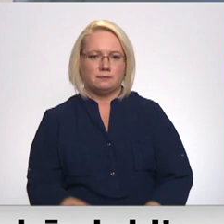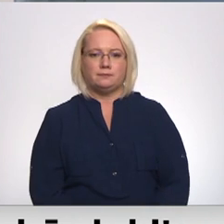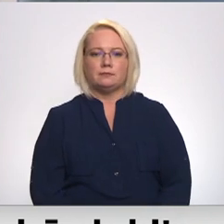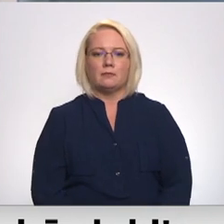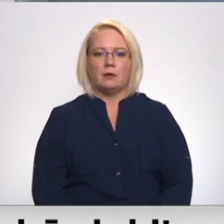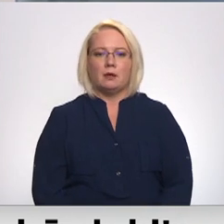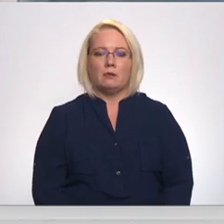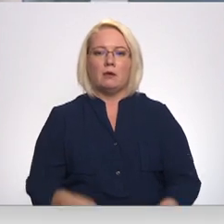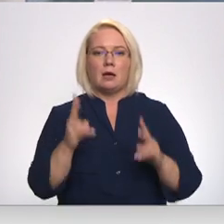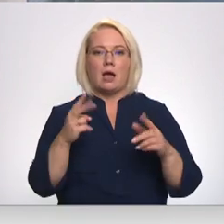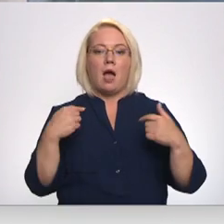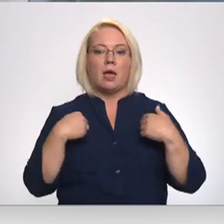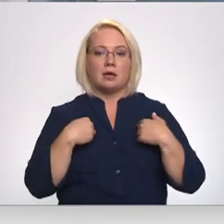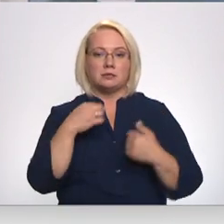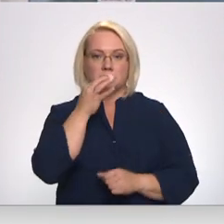Kā es saku,